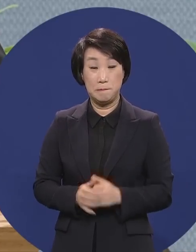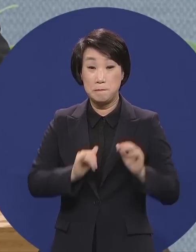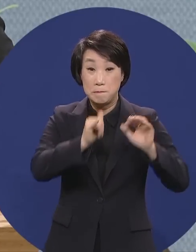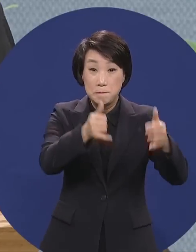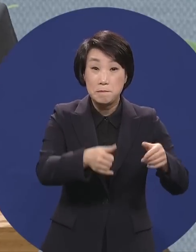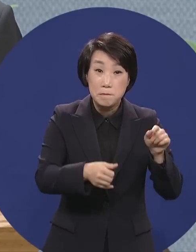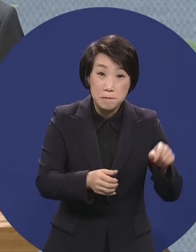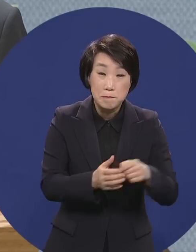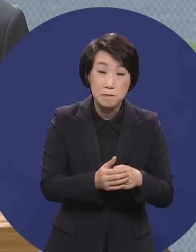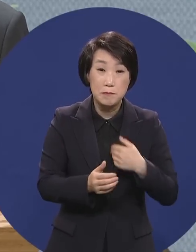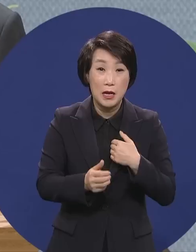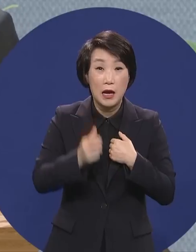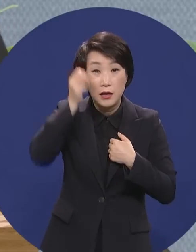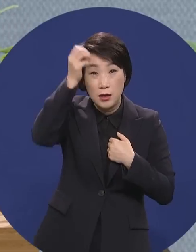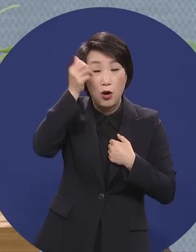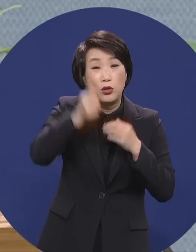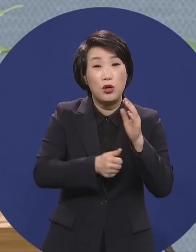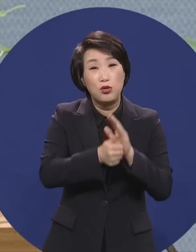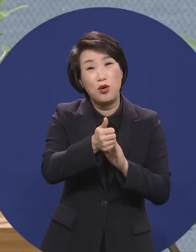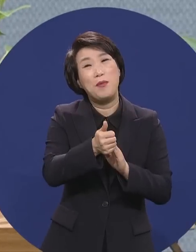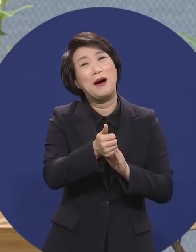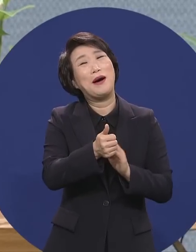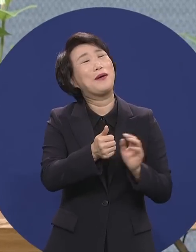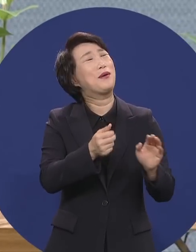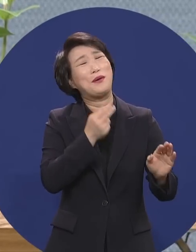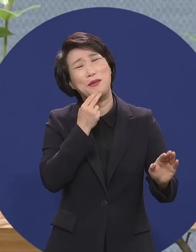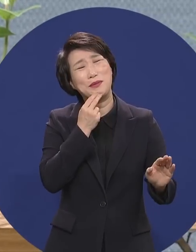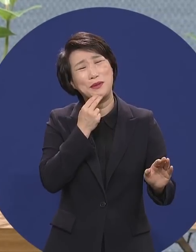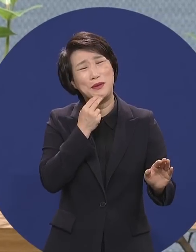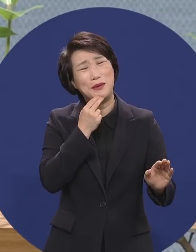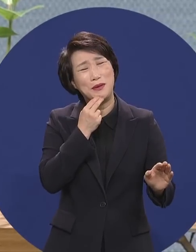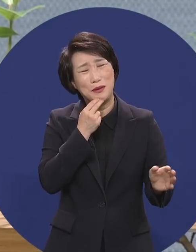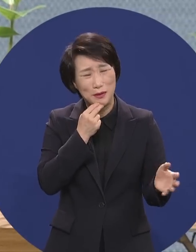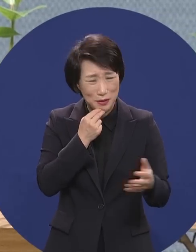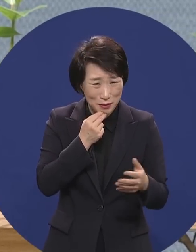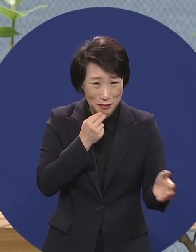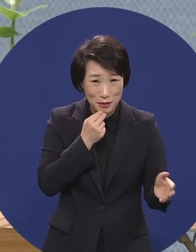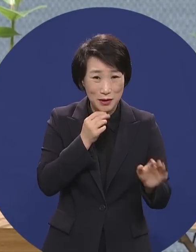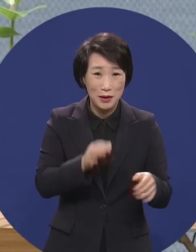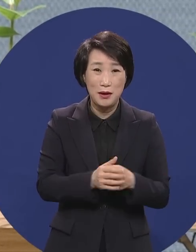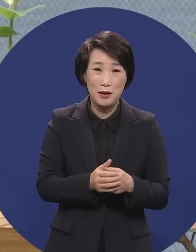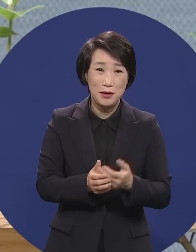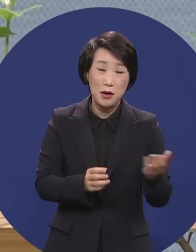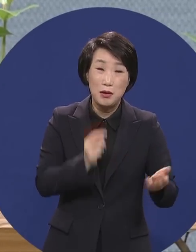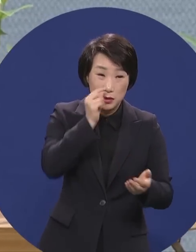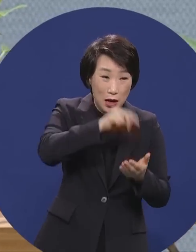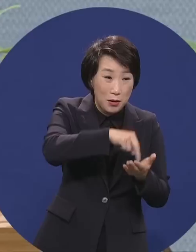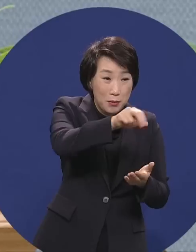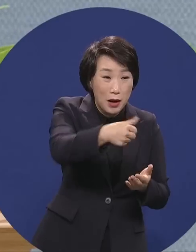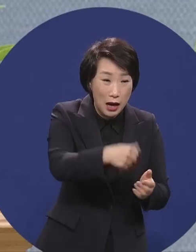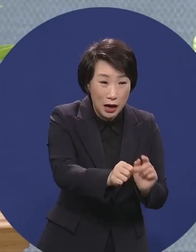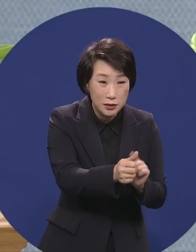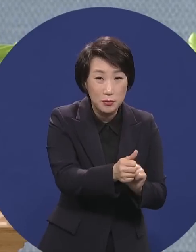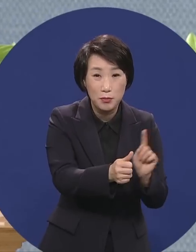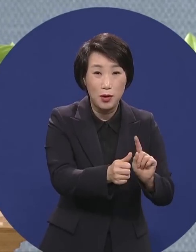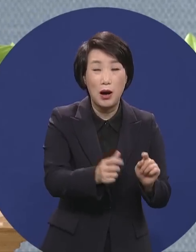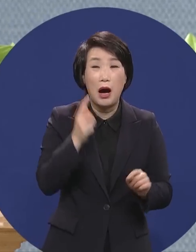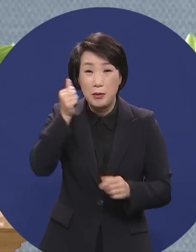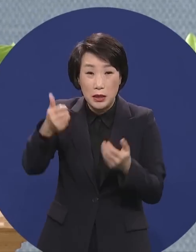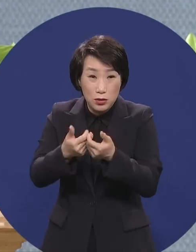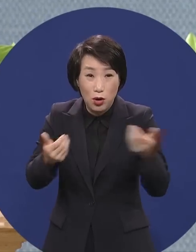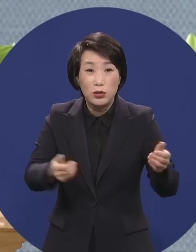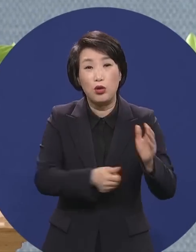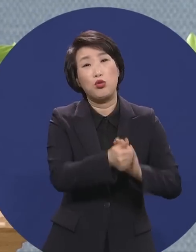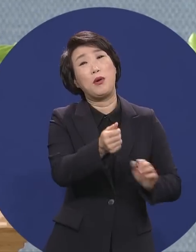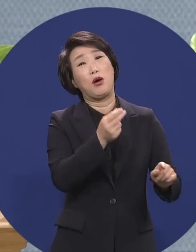세상은 내 영혼의 소망이 전혀 없는 것이요, 탕자에게는, 아버지를 떠난 탕자에게는